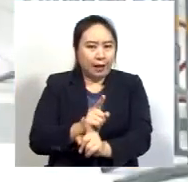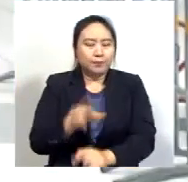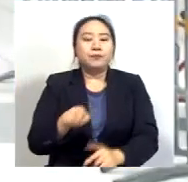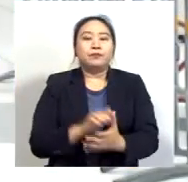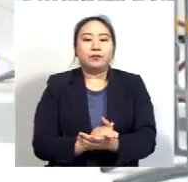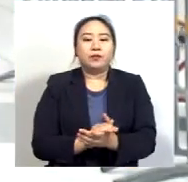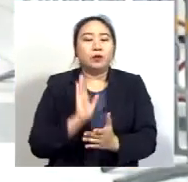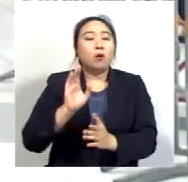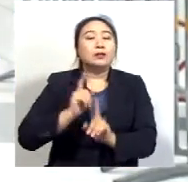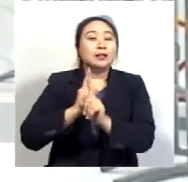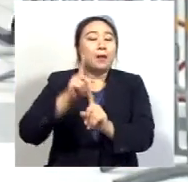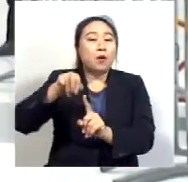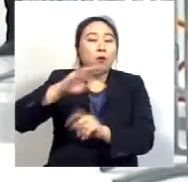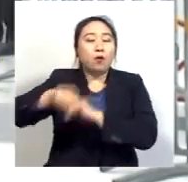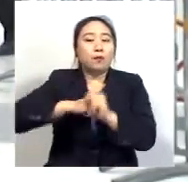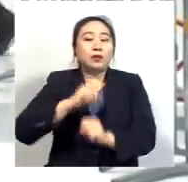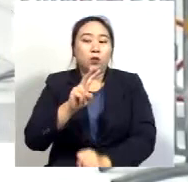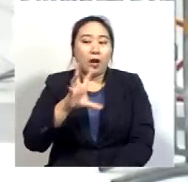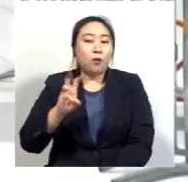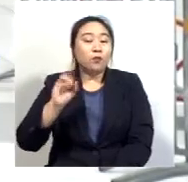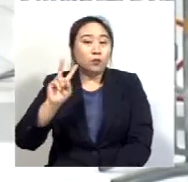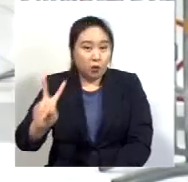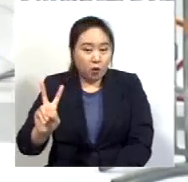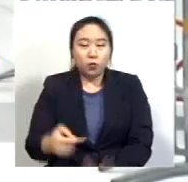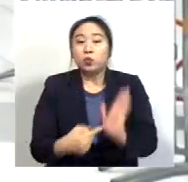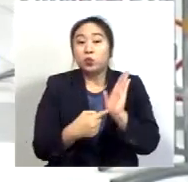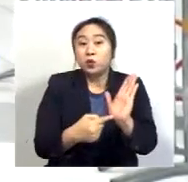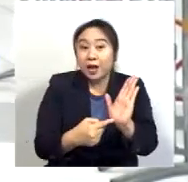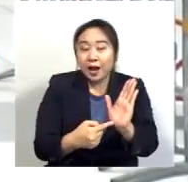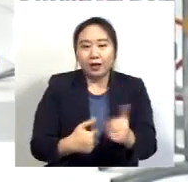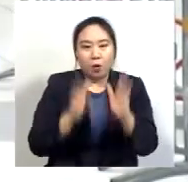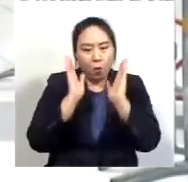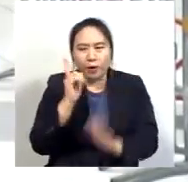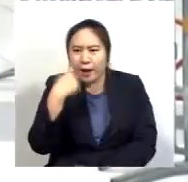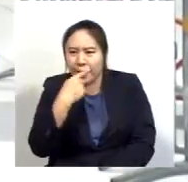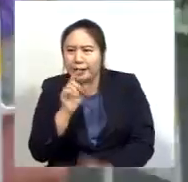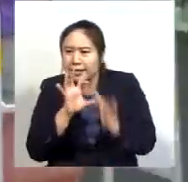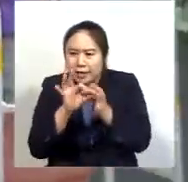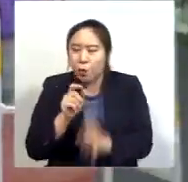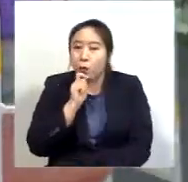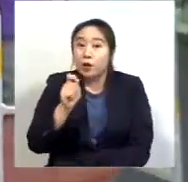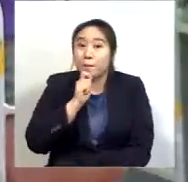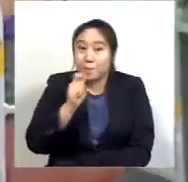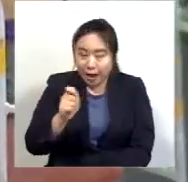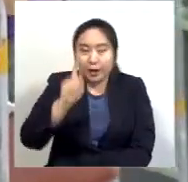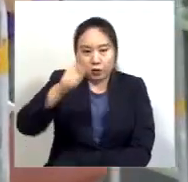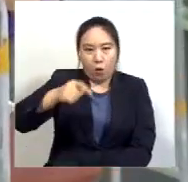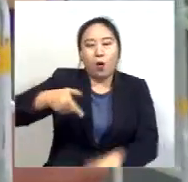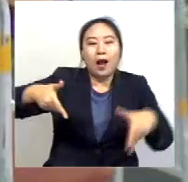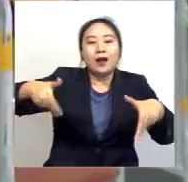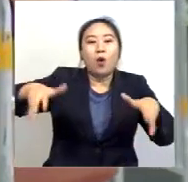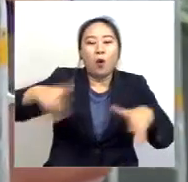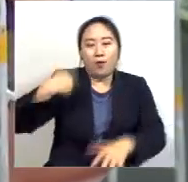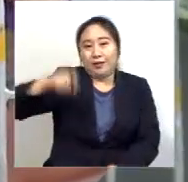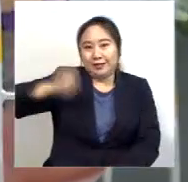ศาลพุทธศักราช2562อย่างเคร่งครัดนะครับอาทิเช่นการสัมภาษณ์ผู้ที่เกี่ยวข้องในคดีก็ขอให้อยู่นอกเขตที่